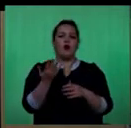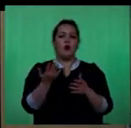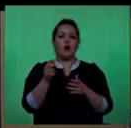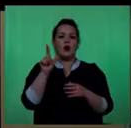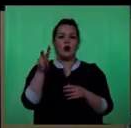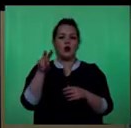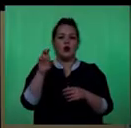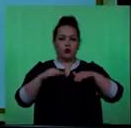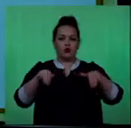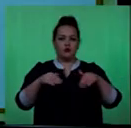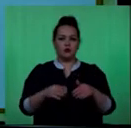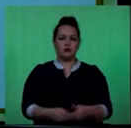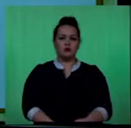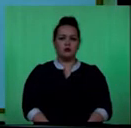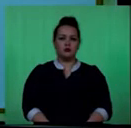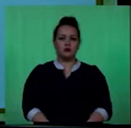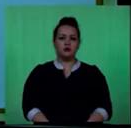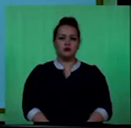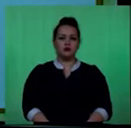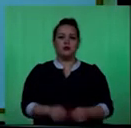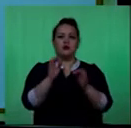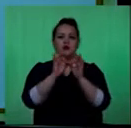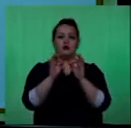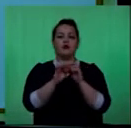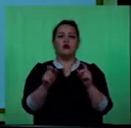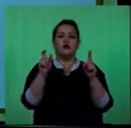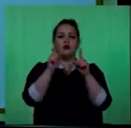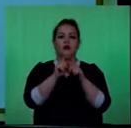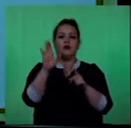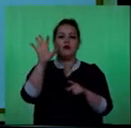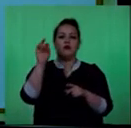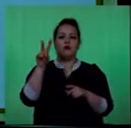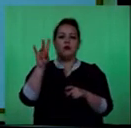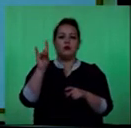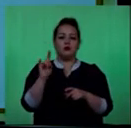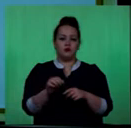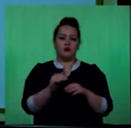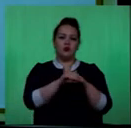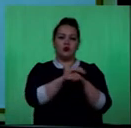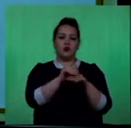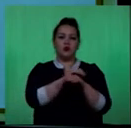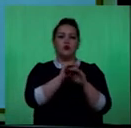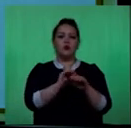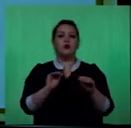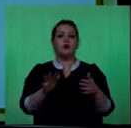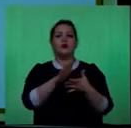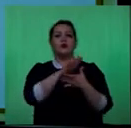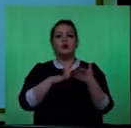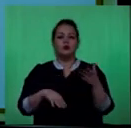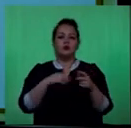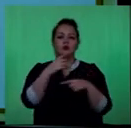гласный о проверочное слово волны молодцы ребята дальше